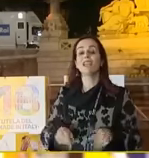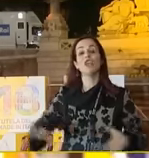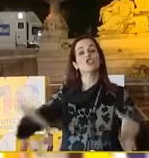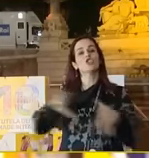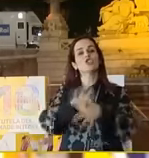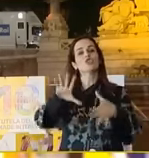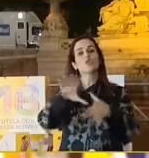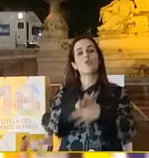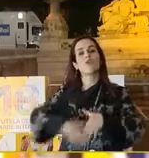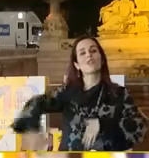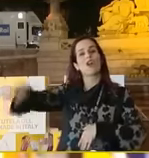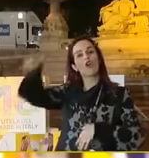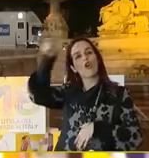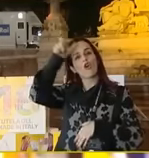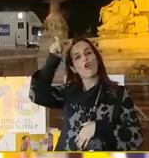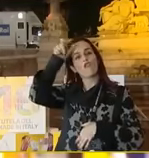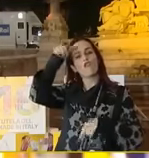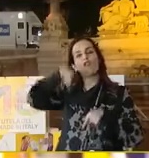Paese.